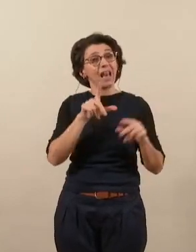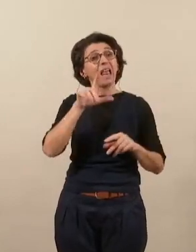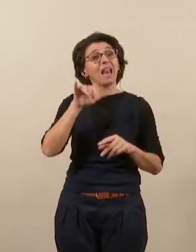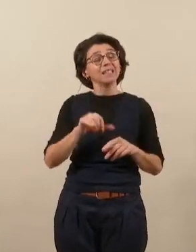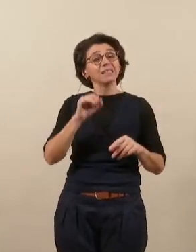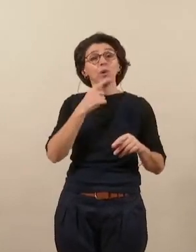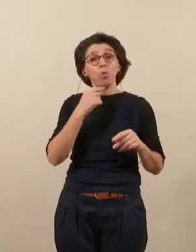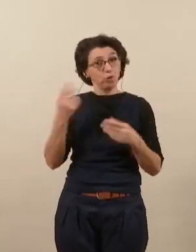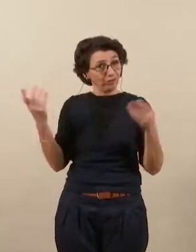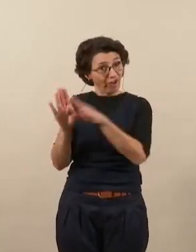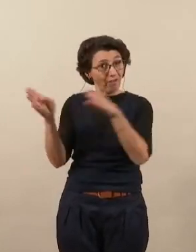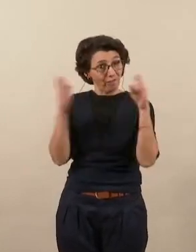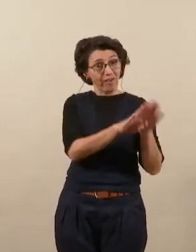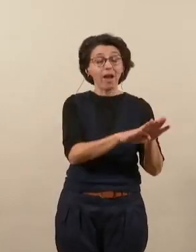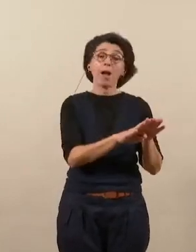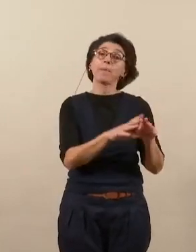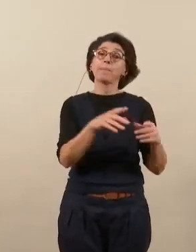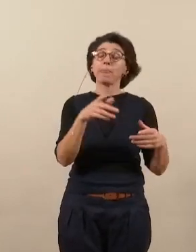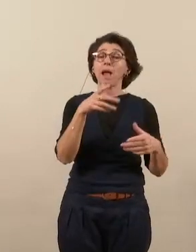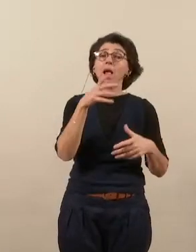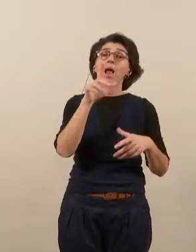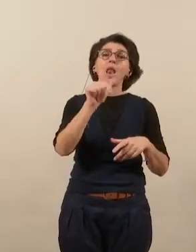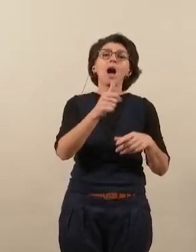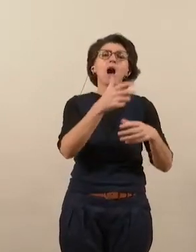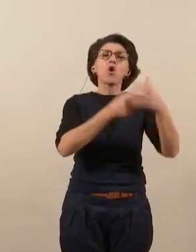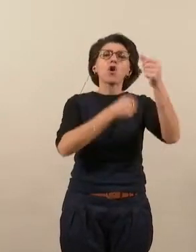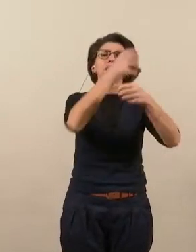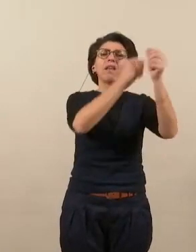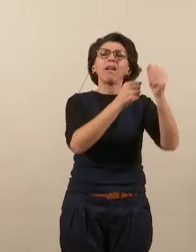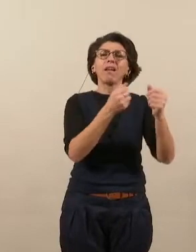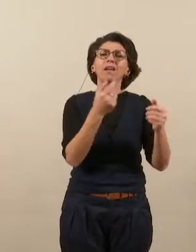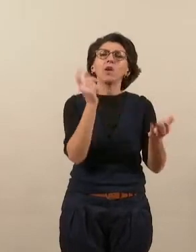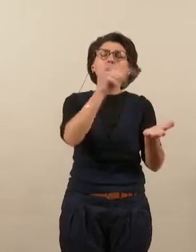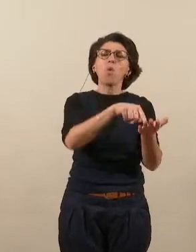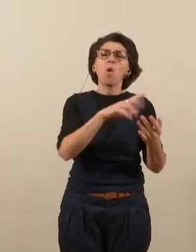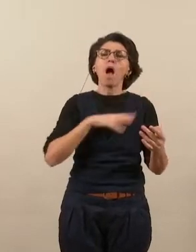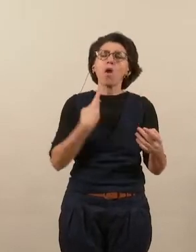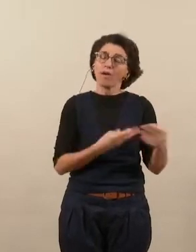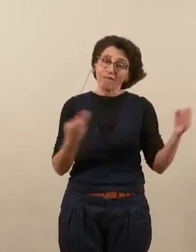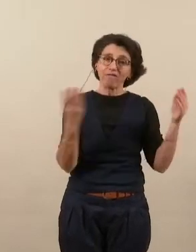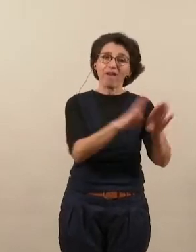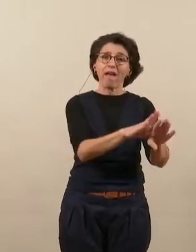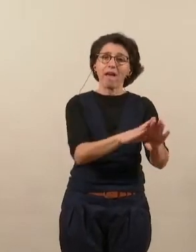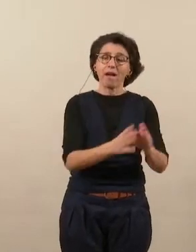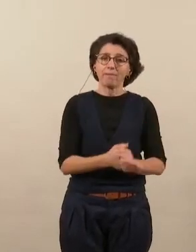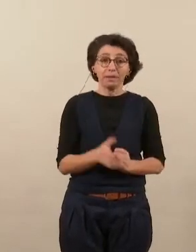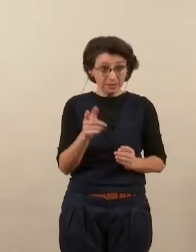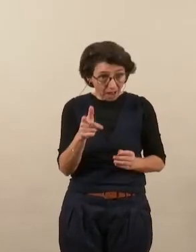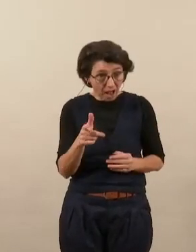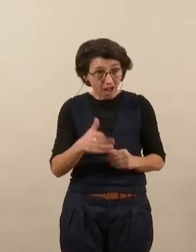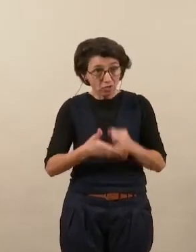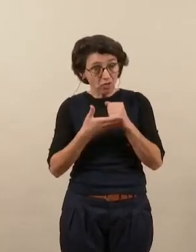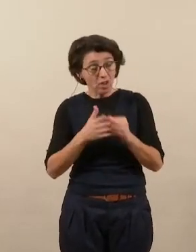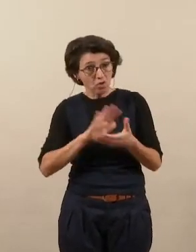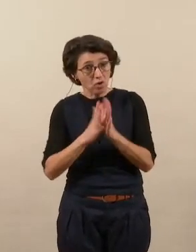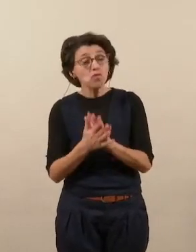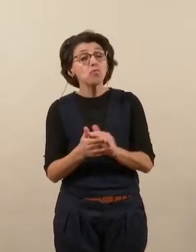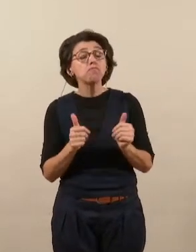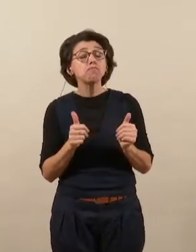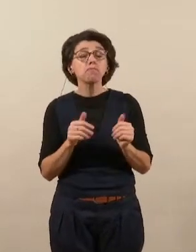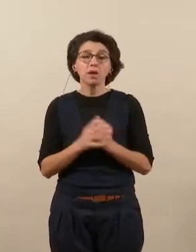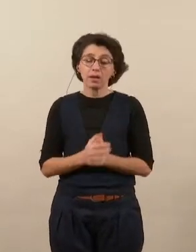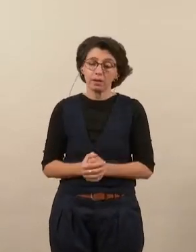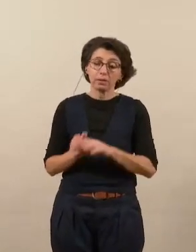de la Cordée à l'Arlequin. Voilà la poursuite de votre collaboration avec les associations. N'empêche que dire que